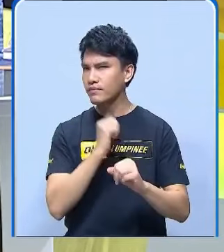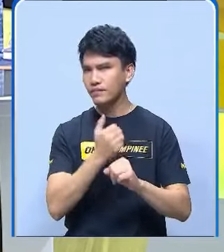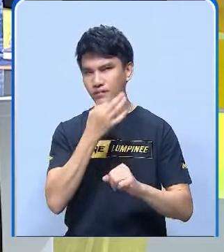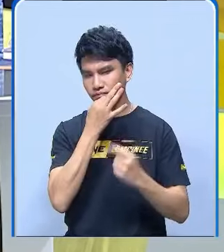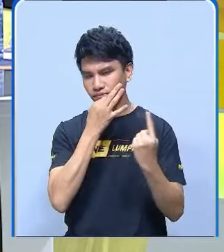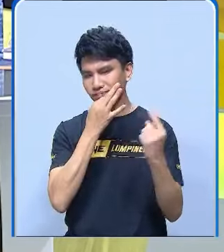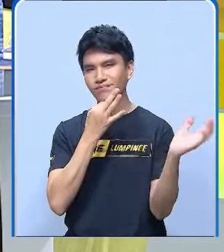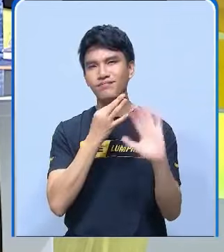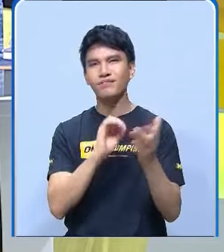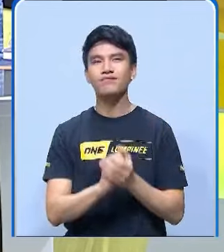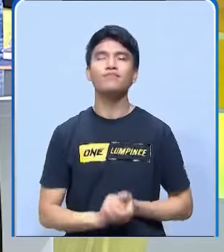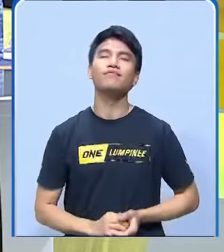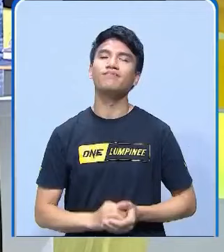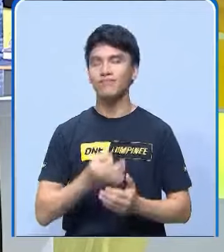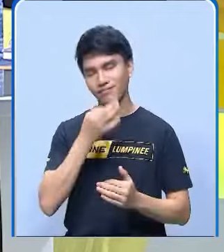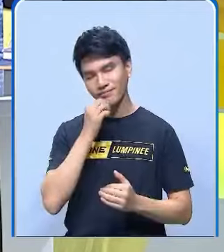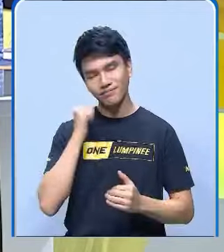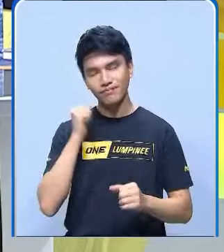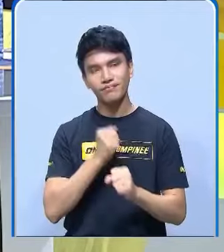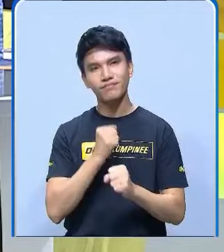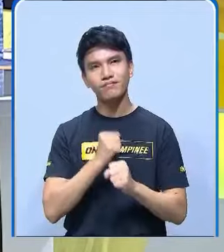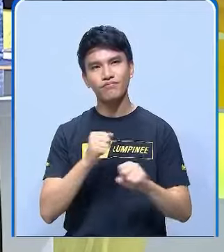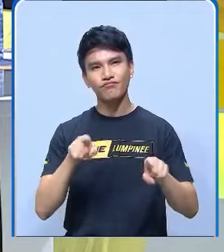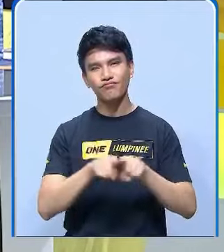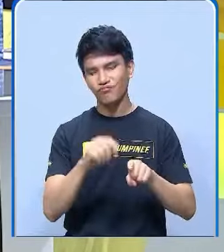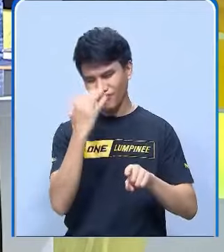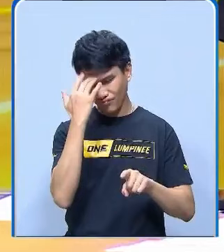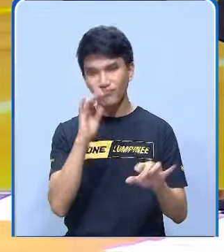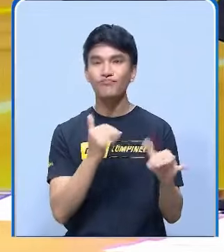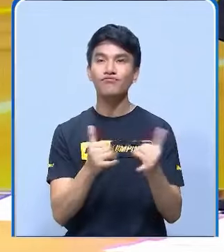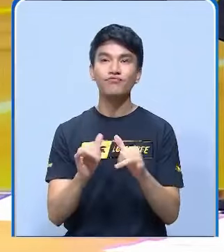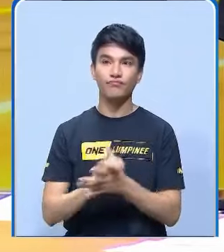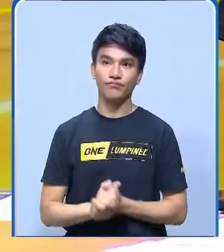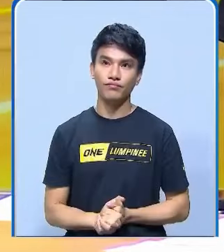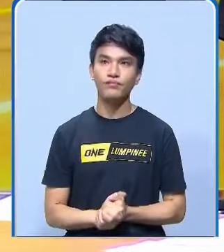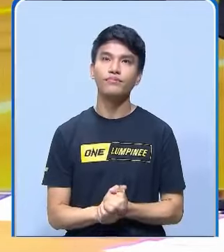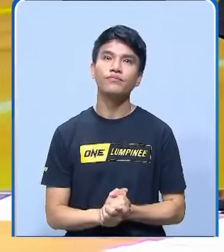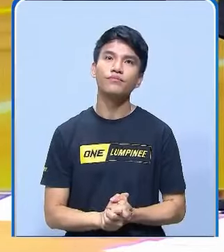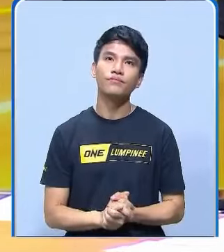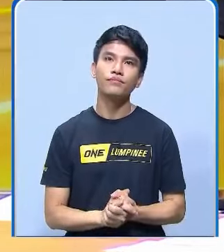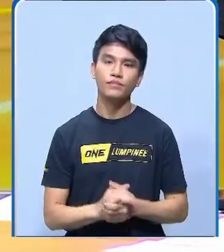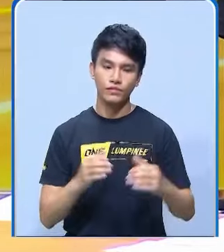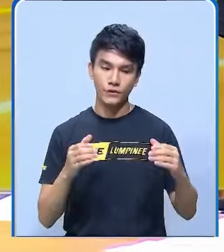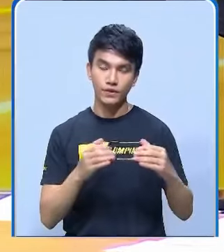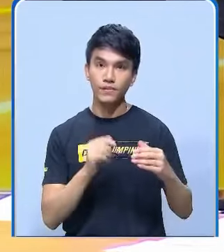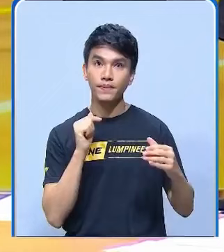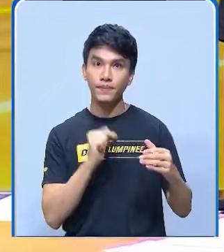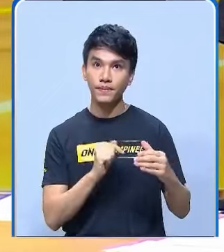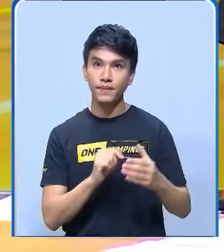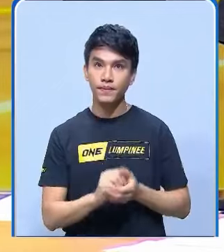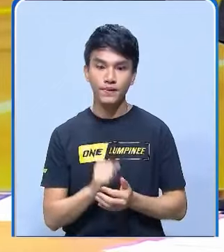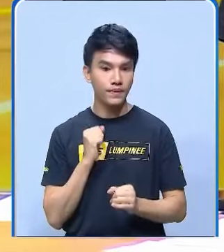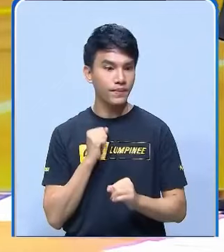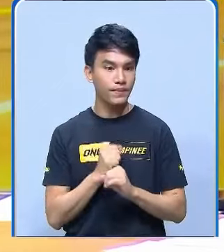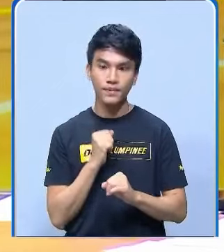เดียวค่ะต้องเผื่อๆไว้หลายๆอย่างนะเพราะว่ามันไม่แน่นอนจริงๆนะคะอย่างพี่น้องกลุ่มนี้ค่ะอยู่ๆก็ตกงานไม่